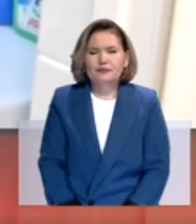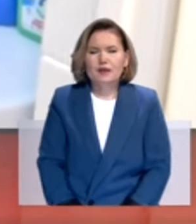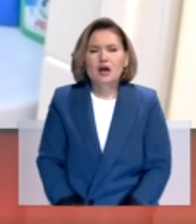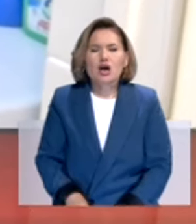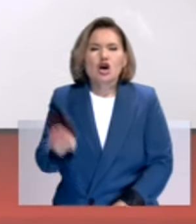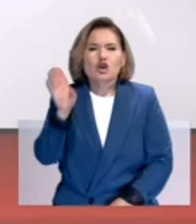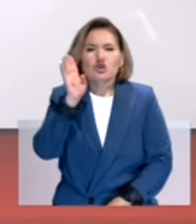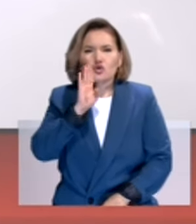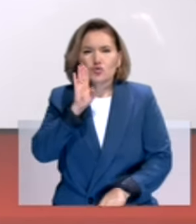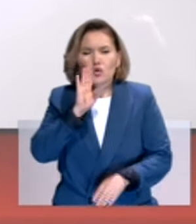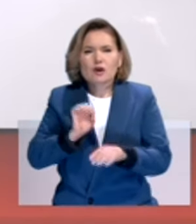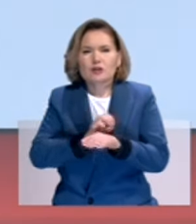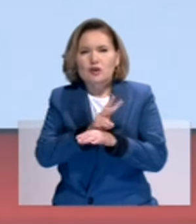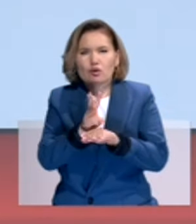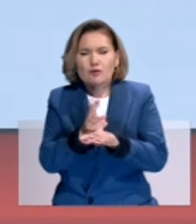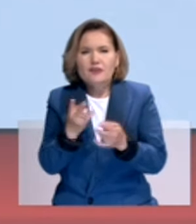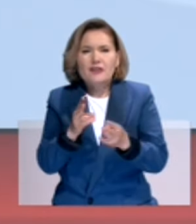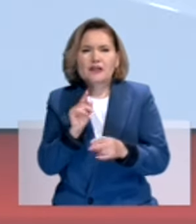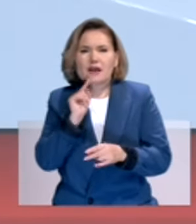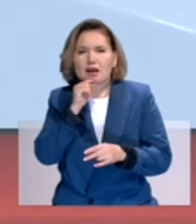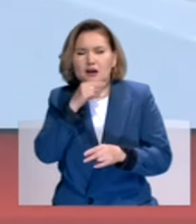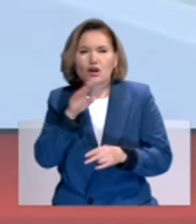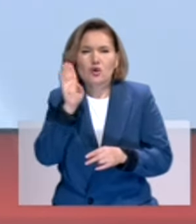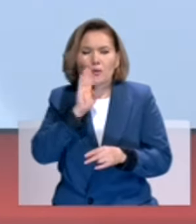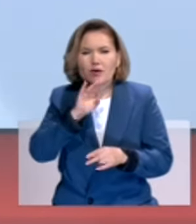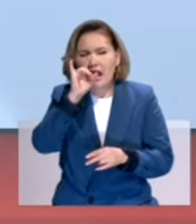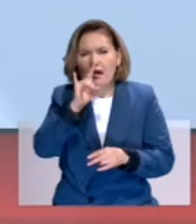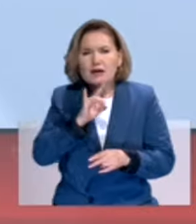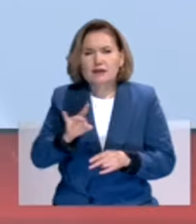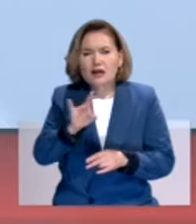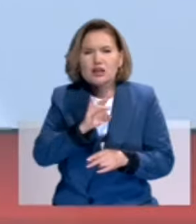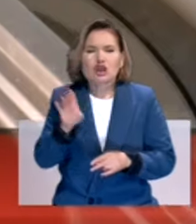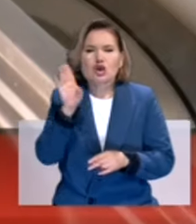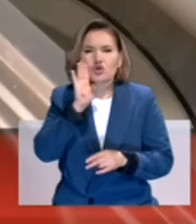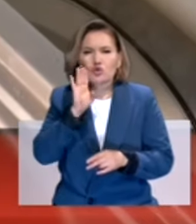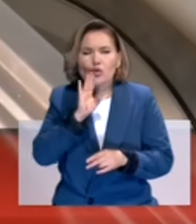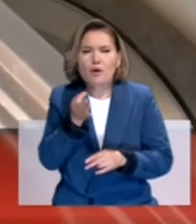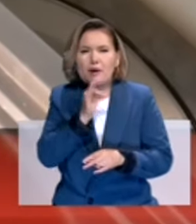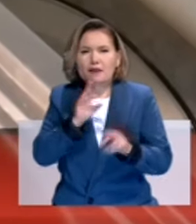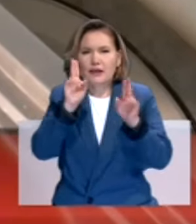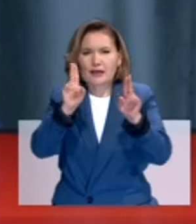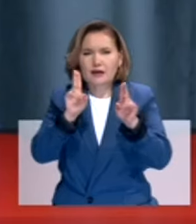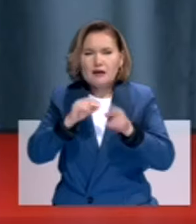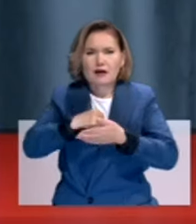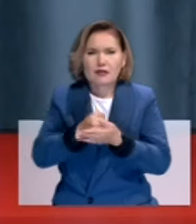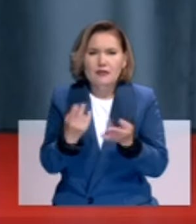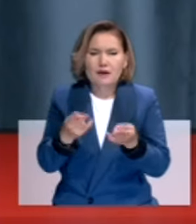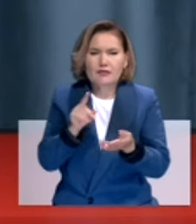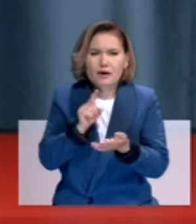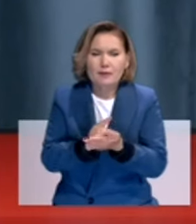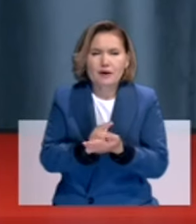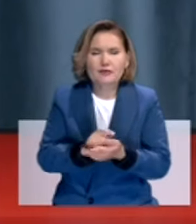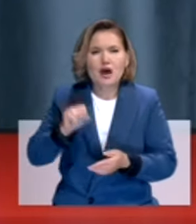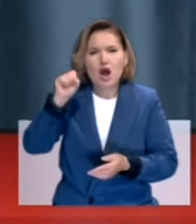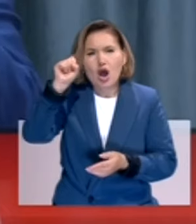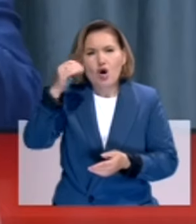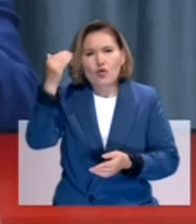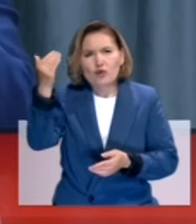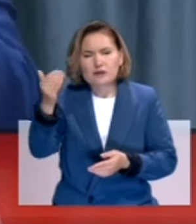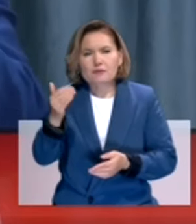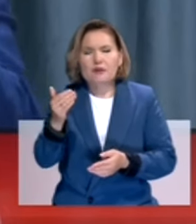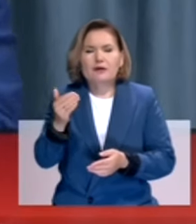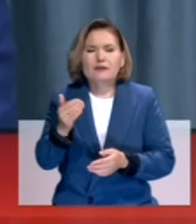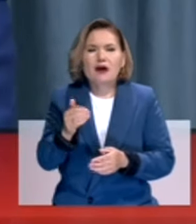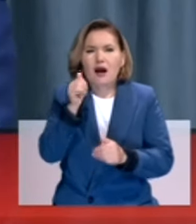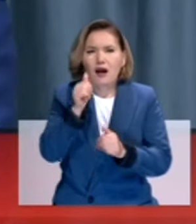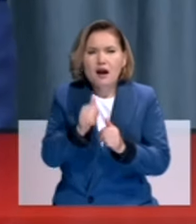Сусыз қалмау үшін үнемдеу керек. Экологтар Қазақстанда су пайдаланудың ережелерін енгізген жөн дейді. Өзбекстан, мысалы, адам баласы күніне 200